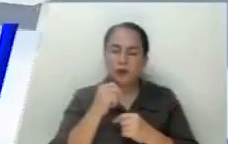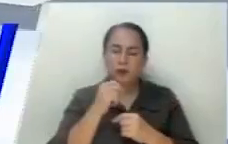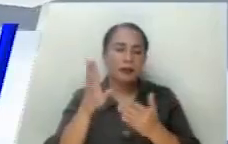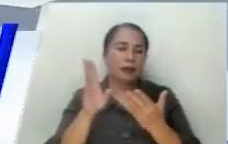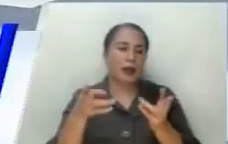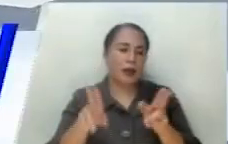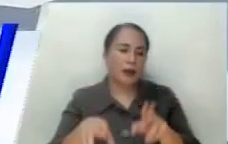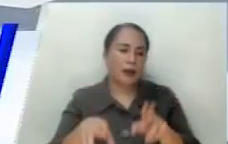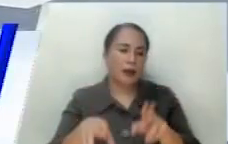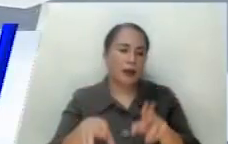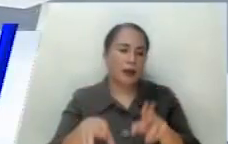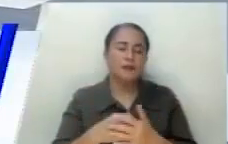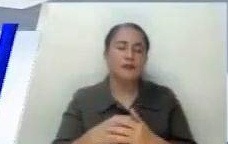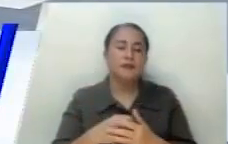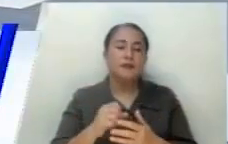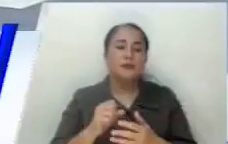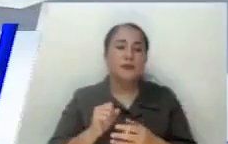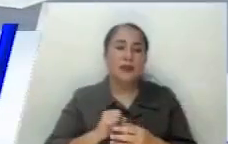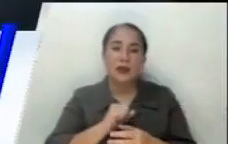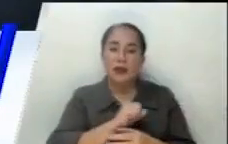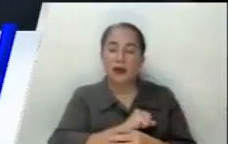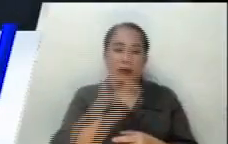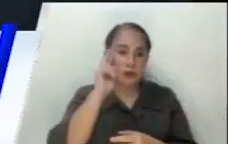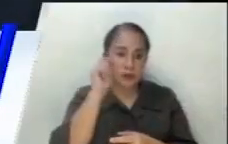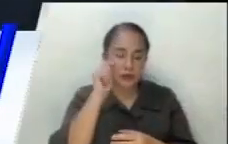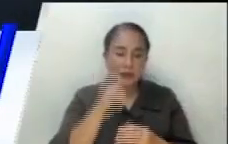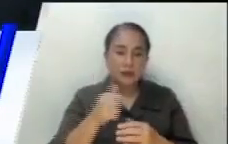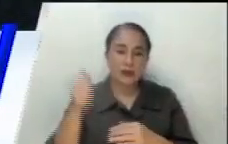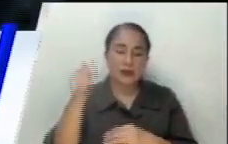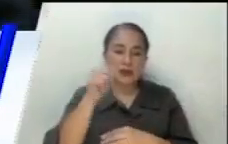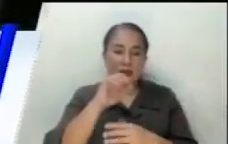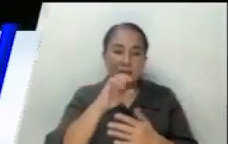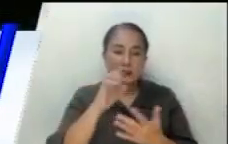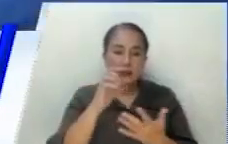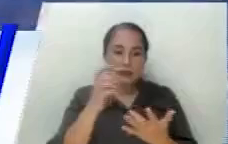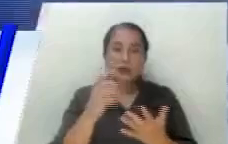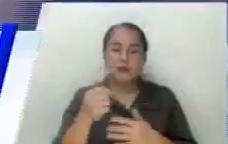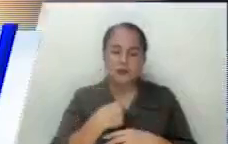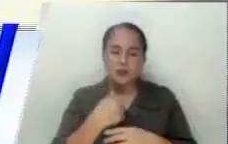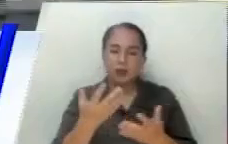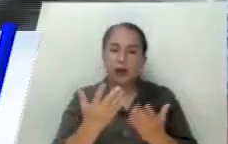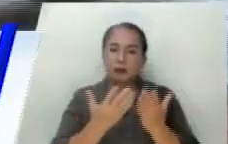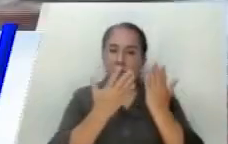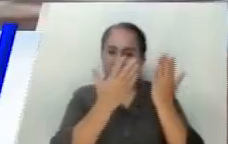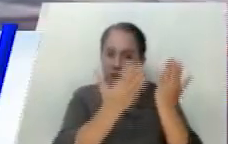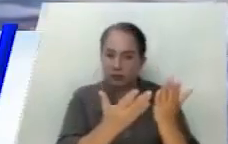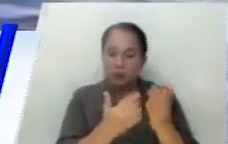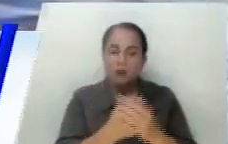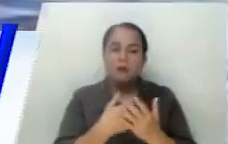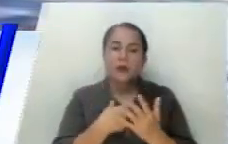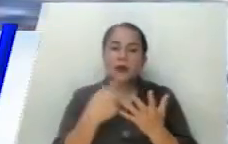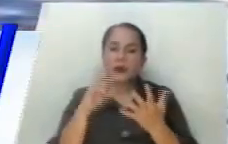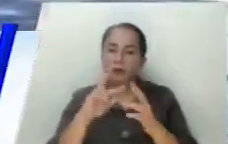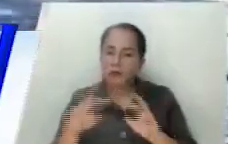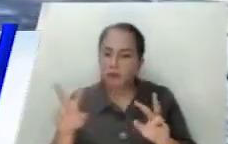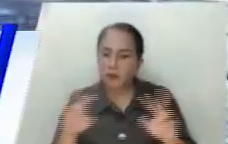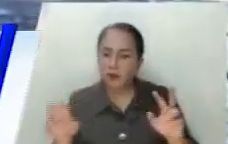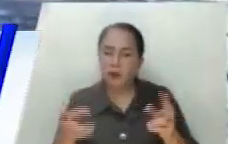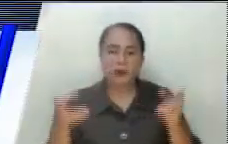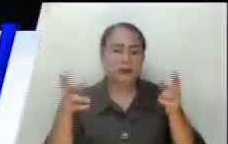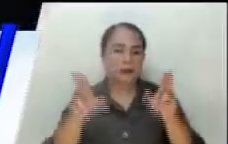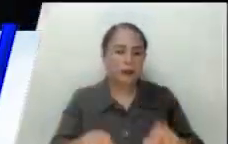raffi Tulfo Chairman ng Senate energy committee maghahain din daw ng resolusyon para imbestigahan ang pangyayari at